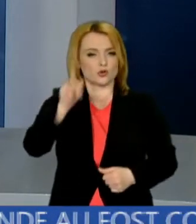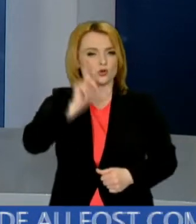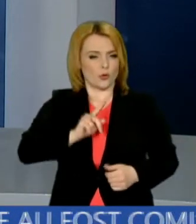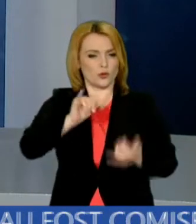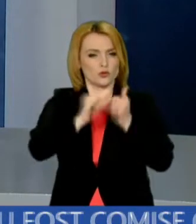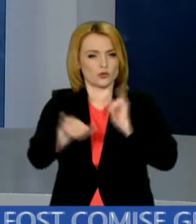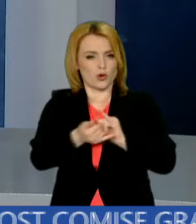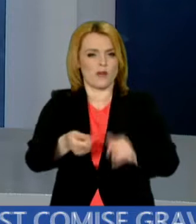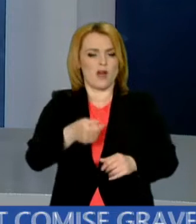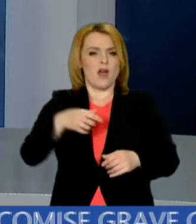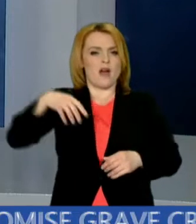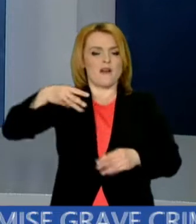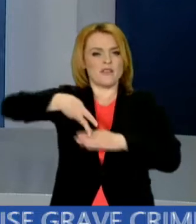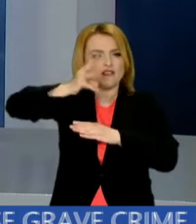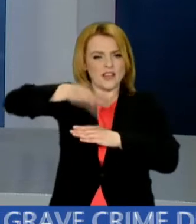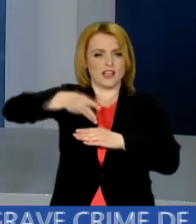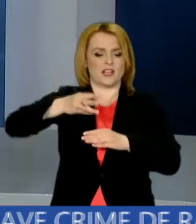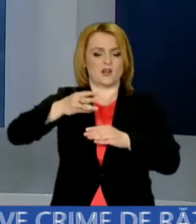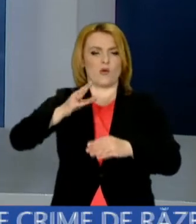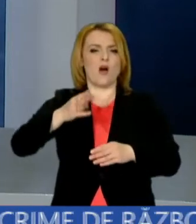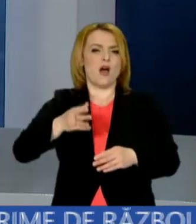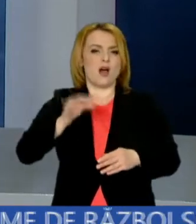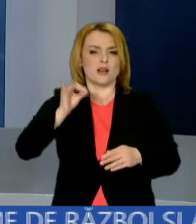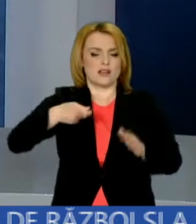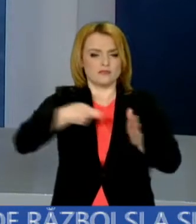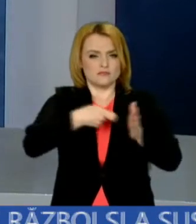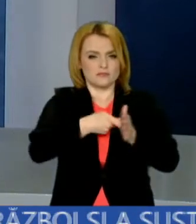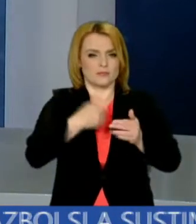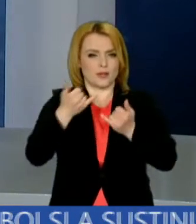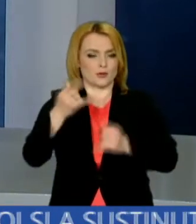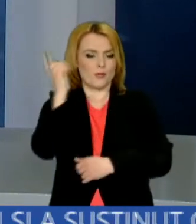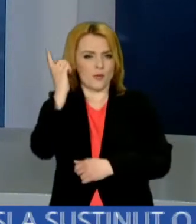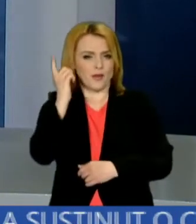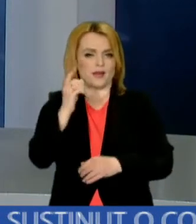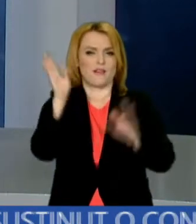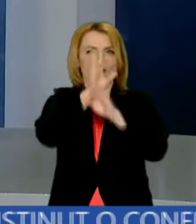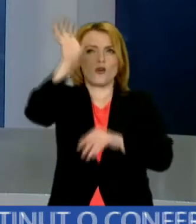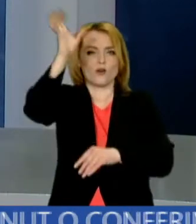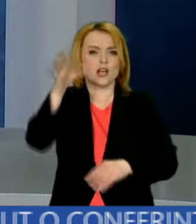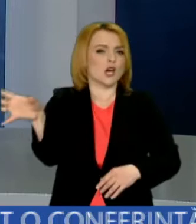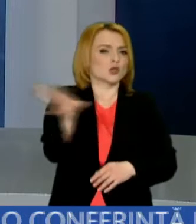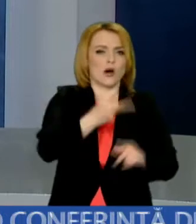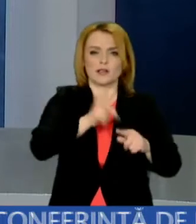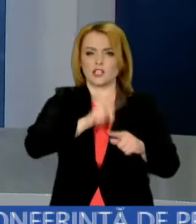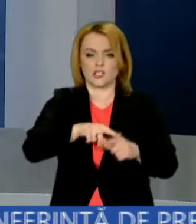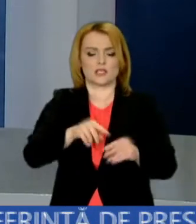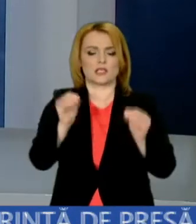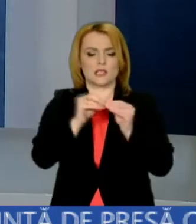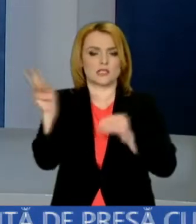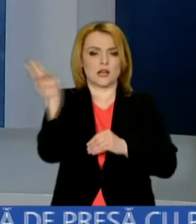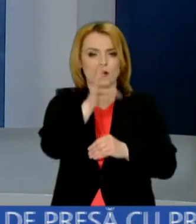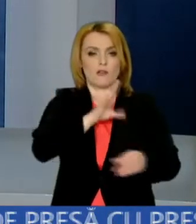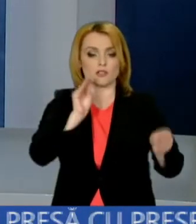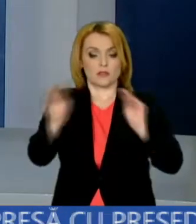prize USB, oglinzi cu sistem de încălzire, dar și aer condiționat. Toate cele 10 unități au fost asamblate la Regia